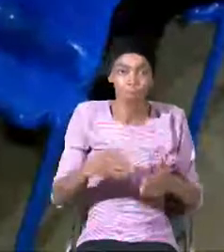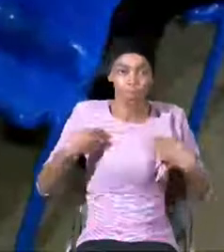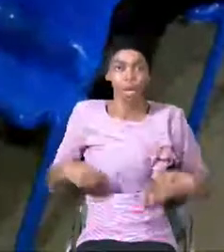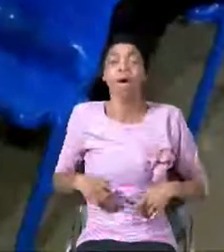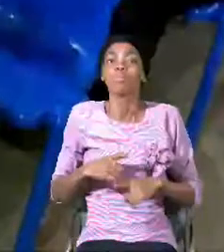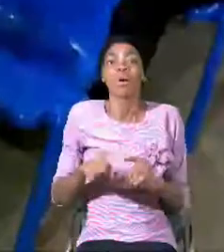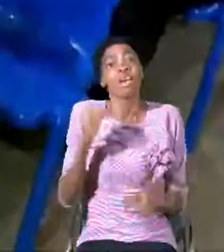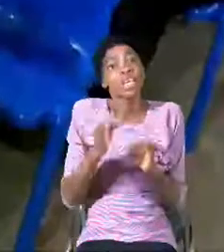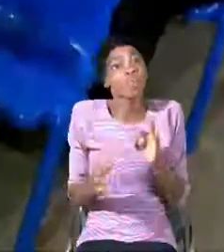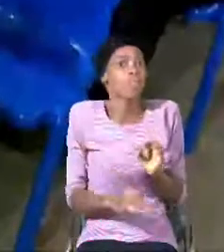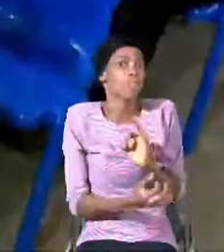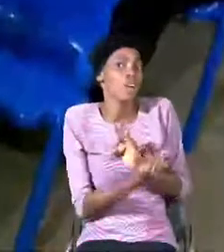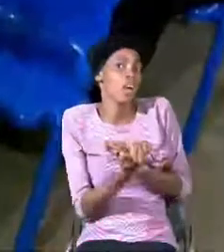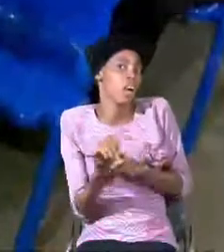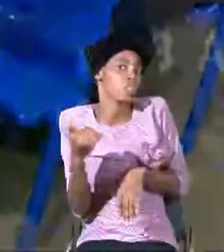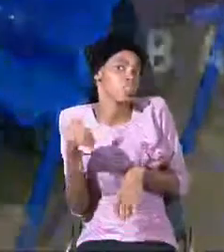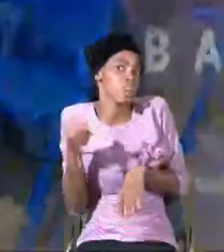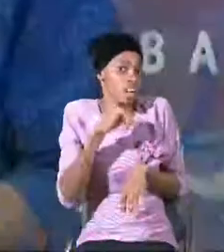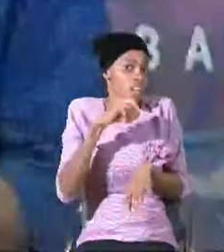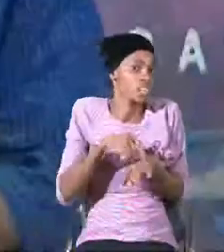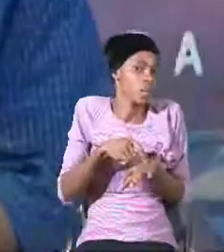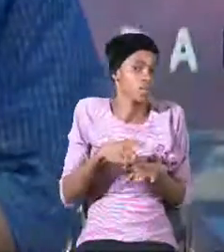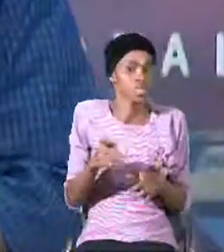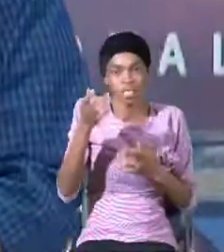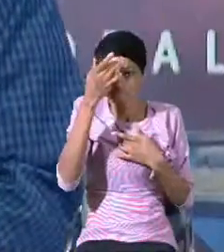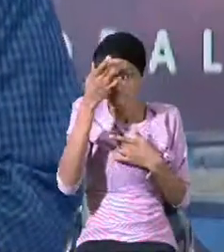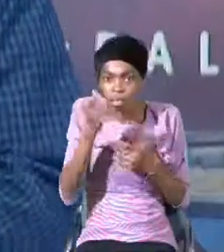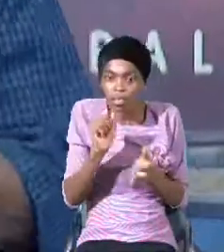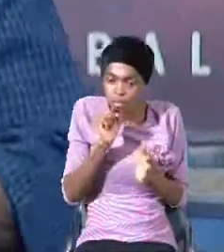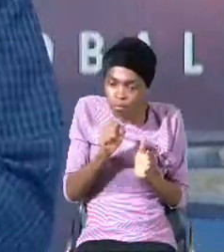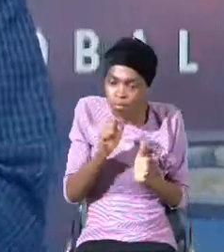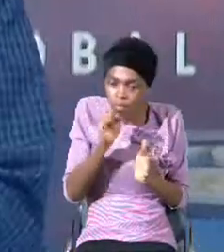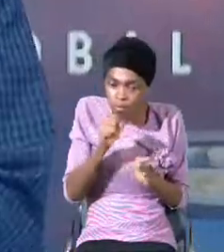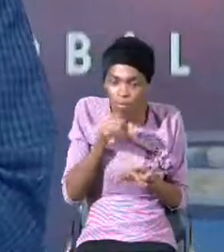Mais au cas où la maladie frappe à ta porte,